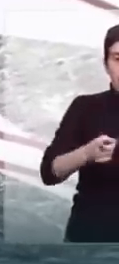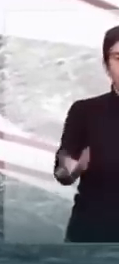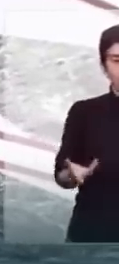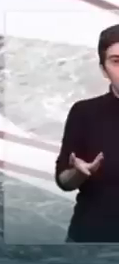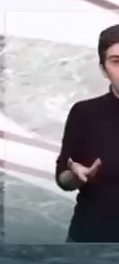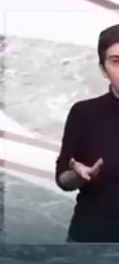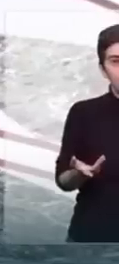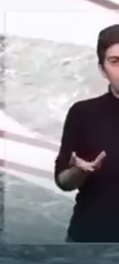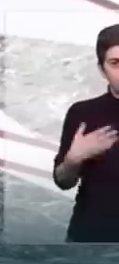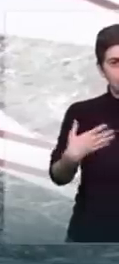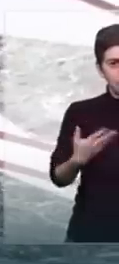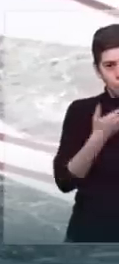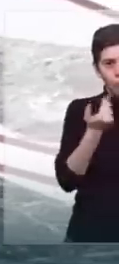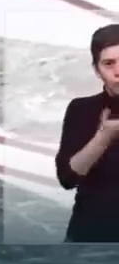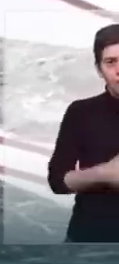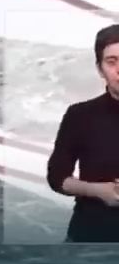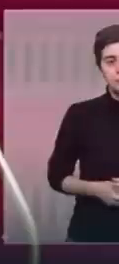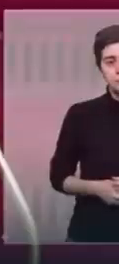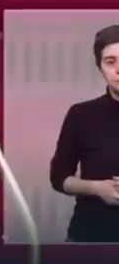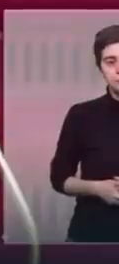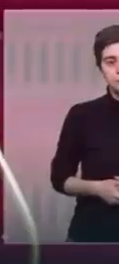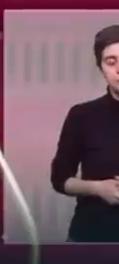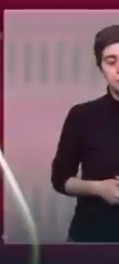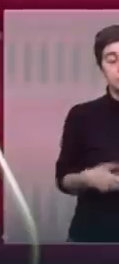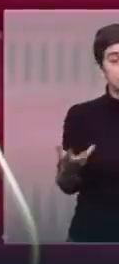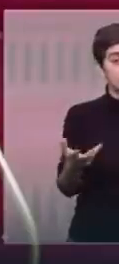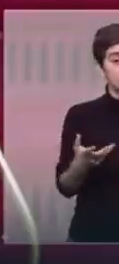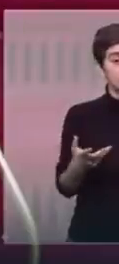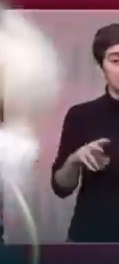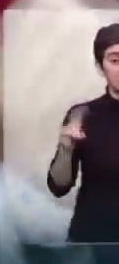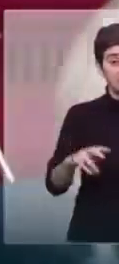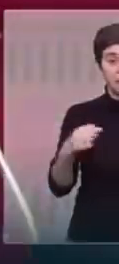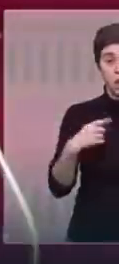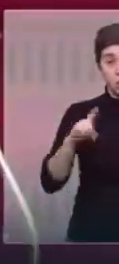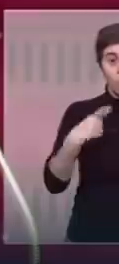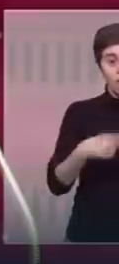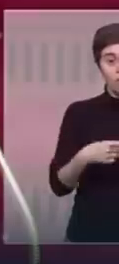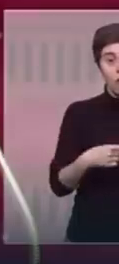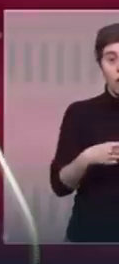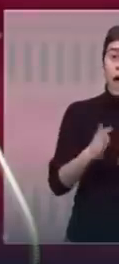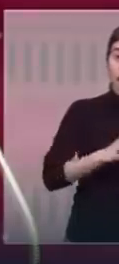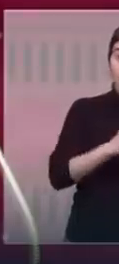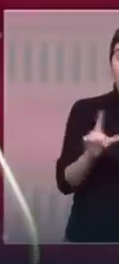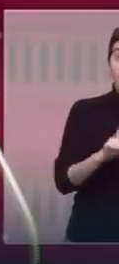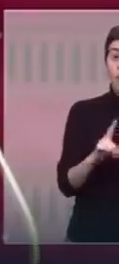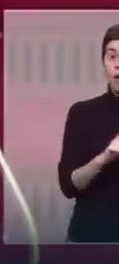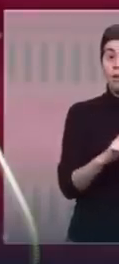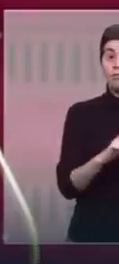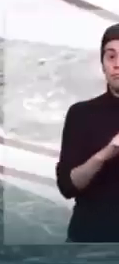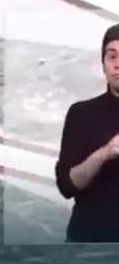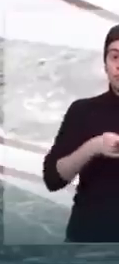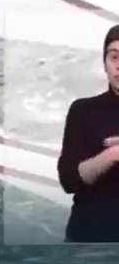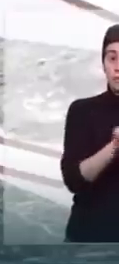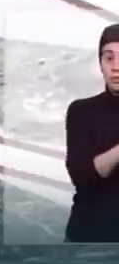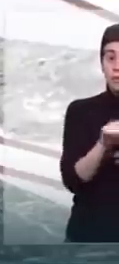utile et beaucoup plus productif. Et je ne doute pas une seconde que lors du prochain examen du projet de loi de financement de la sécurité sociale, vous voterez